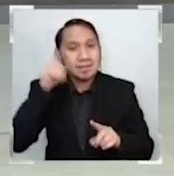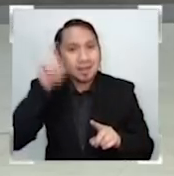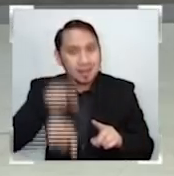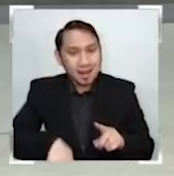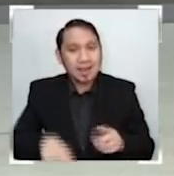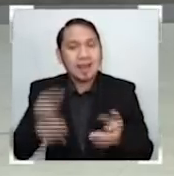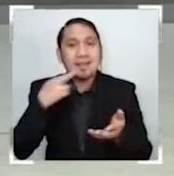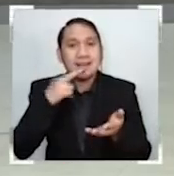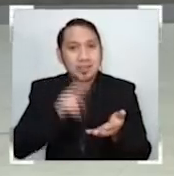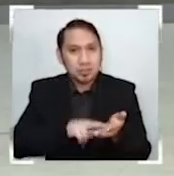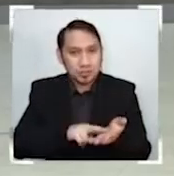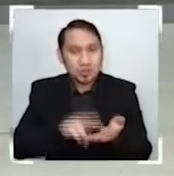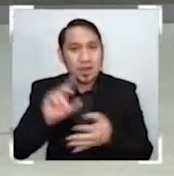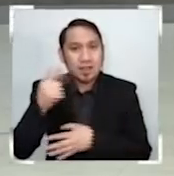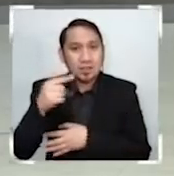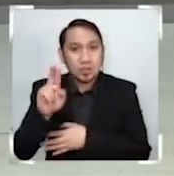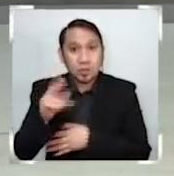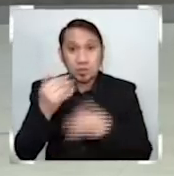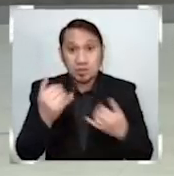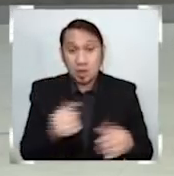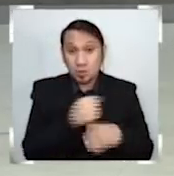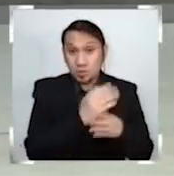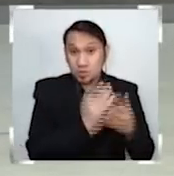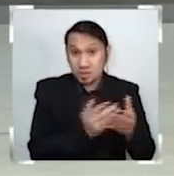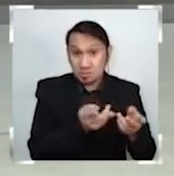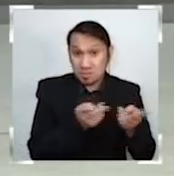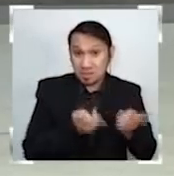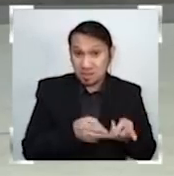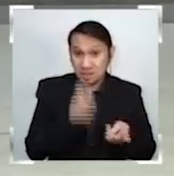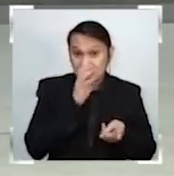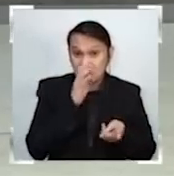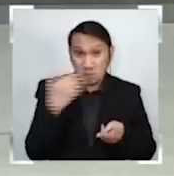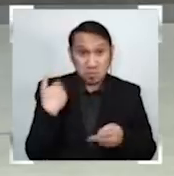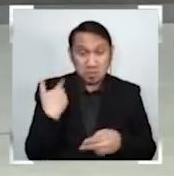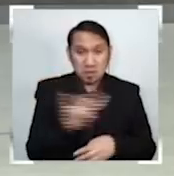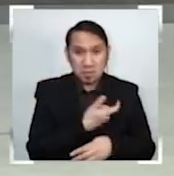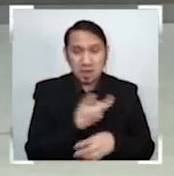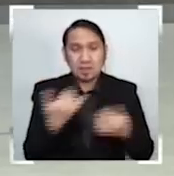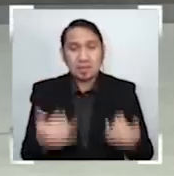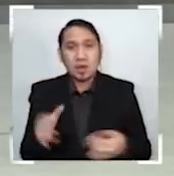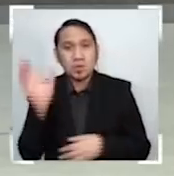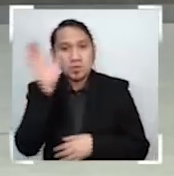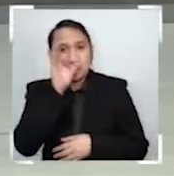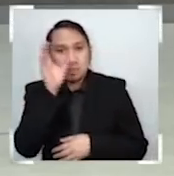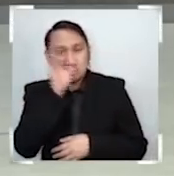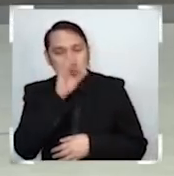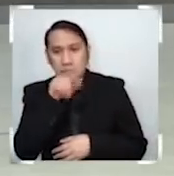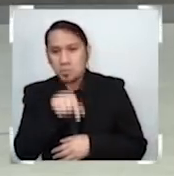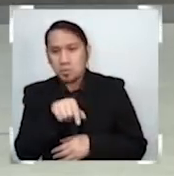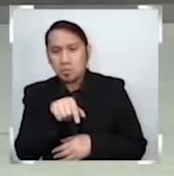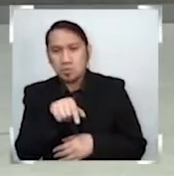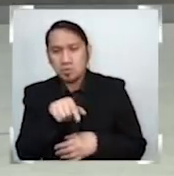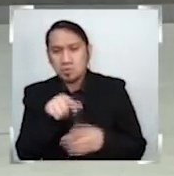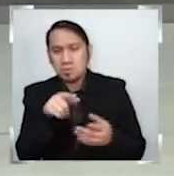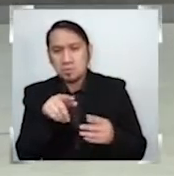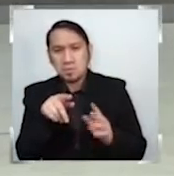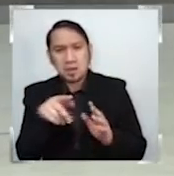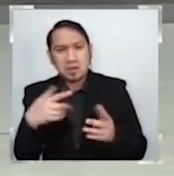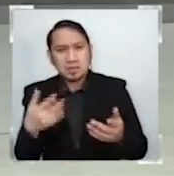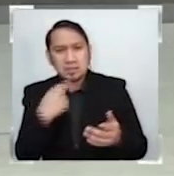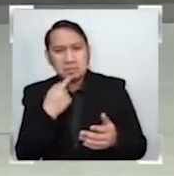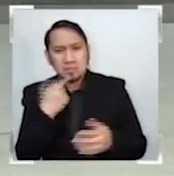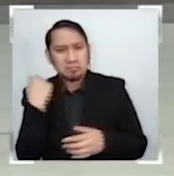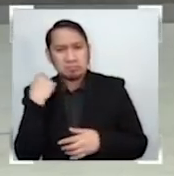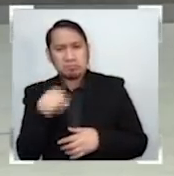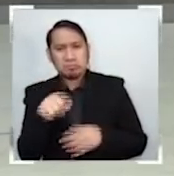ang ilang lugar ay naghihigpit sa mga hindi bakunado, ang Cebu Province pumapalag sa polisiya ng vaccination requirement.